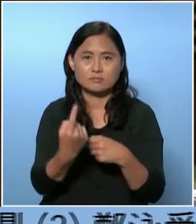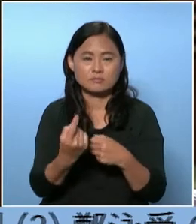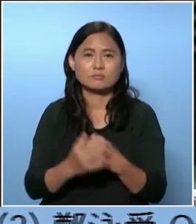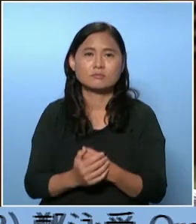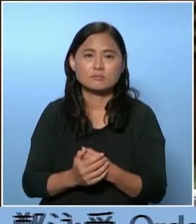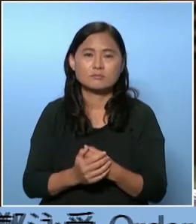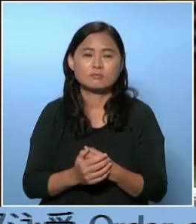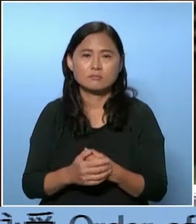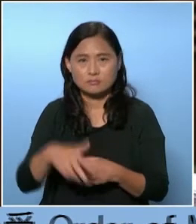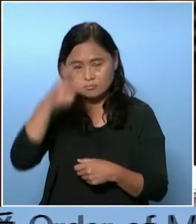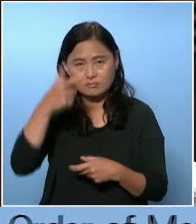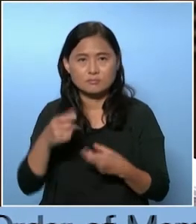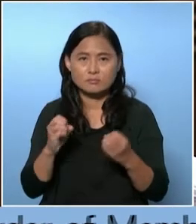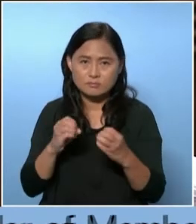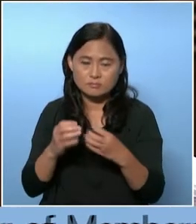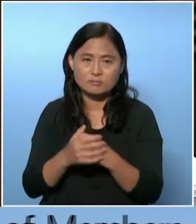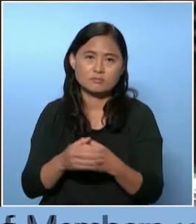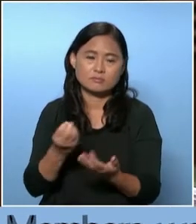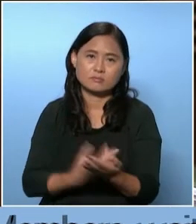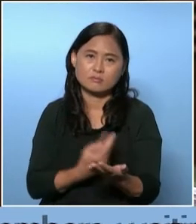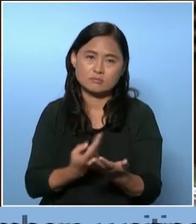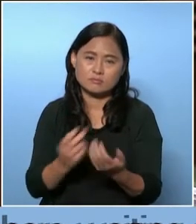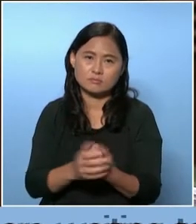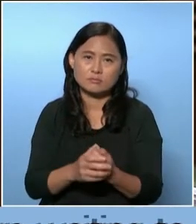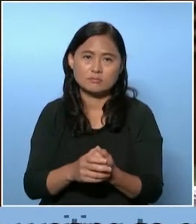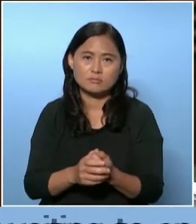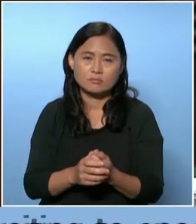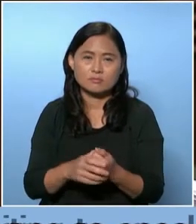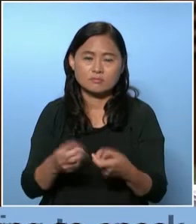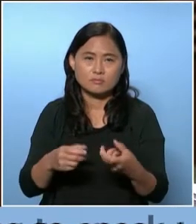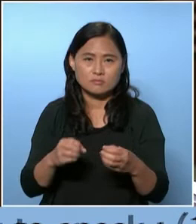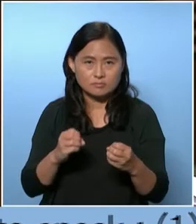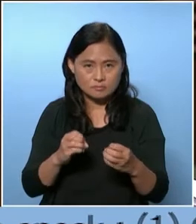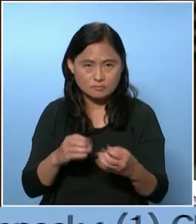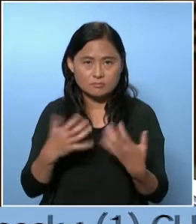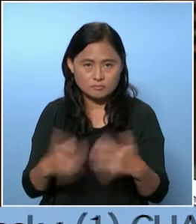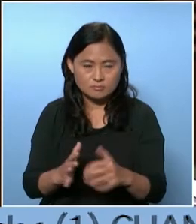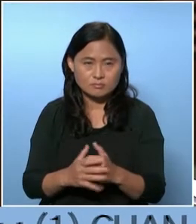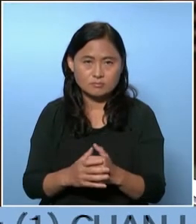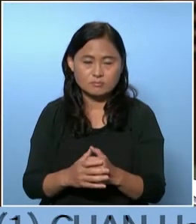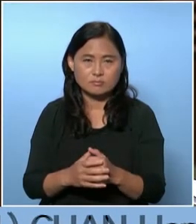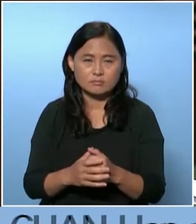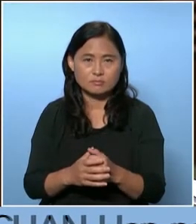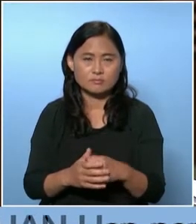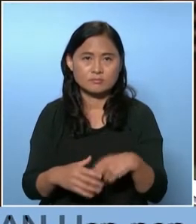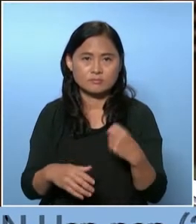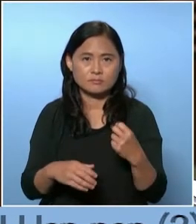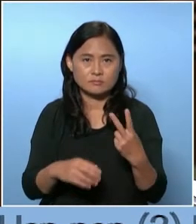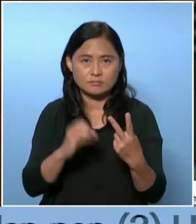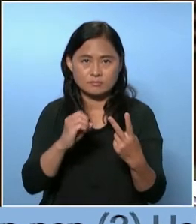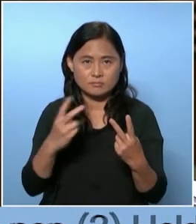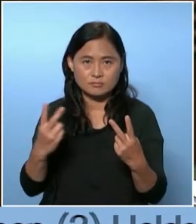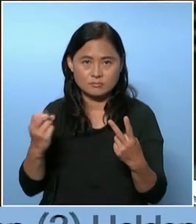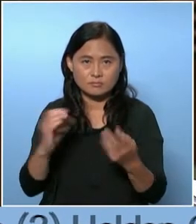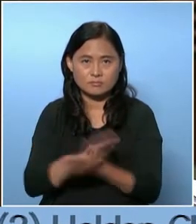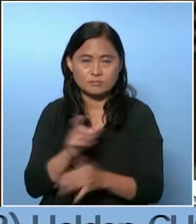當局商議條例草案的細節。當法案委員會完成審議工作之後，曾經於2020年6